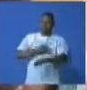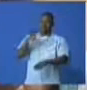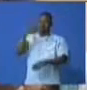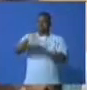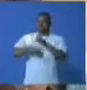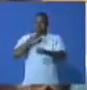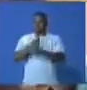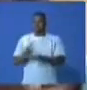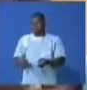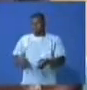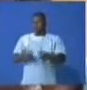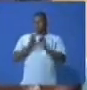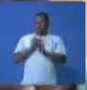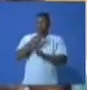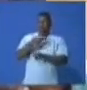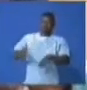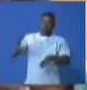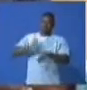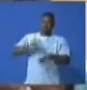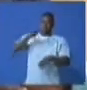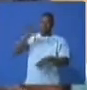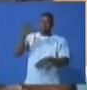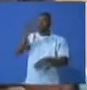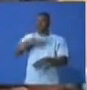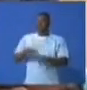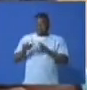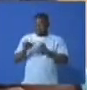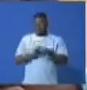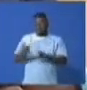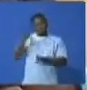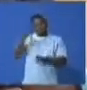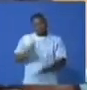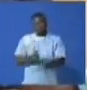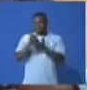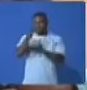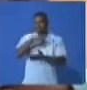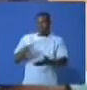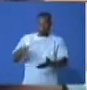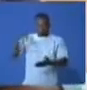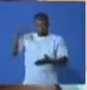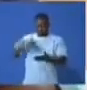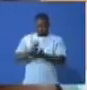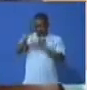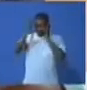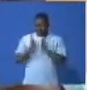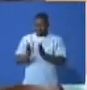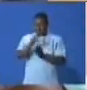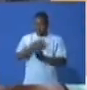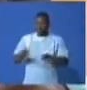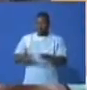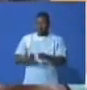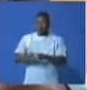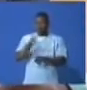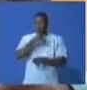permettre de mettre 15 000 ordinateurs subventionnés à la disposition des étudiants. En même temps, ils vont permettre aussi aux